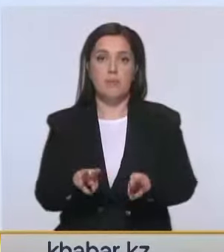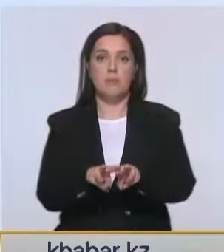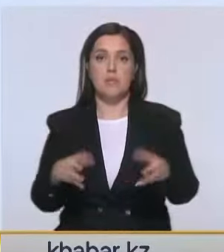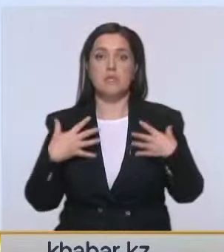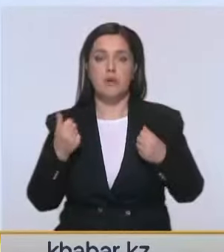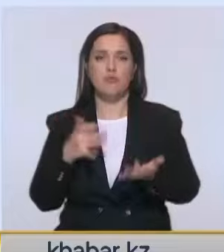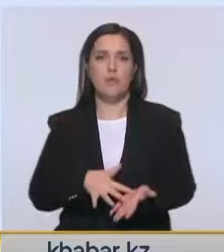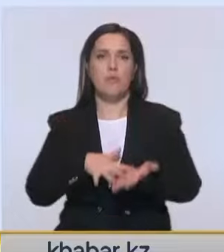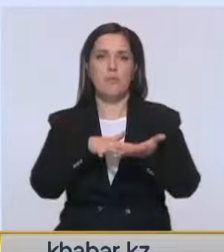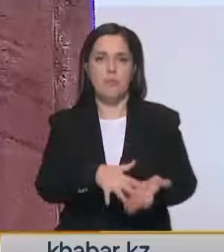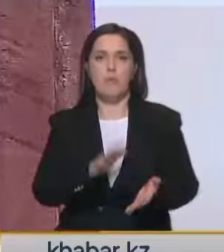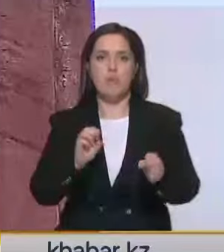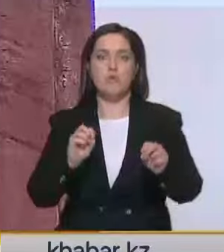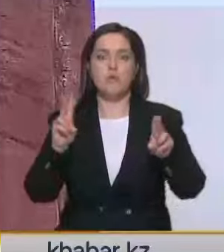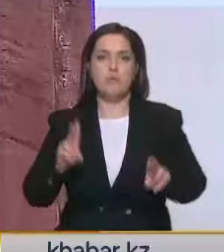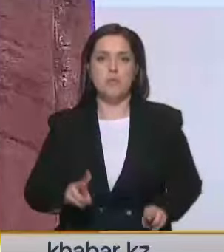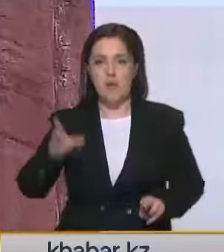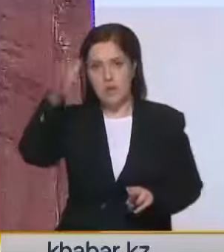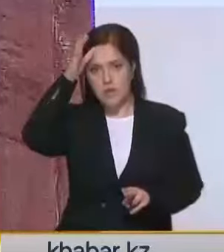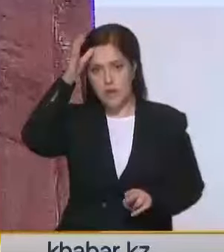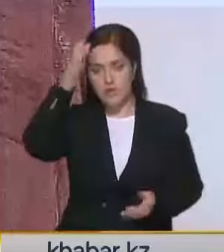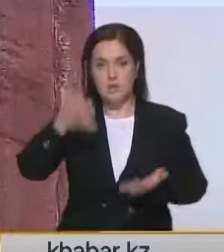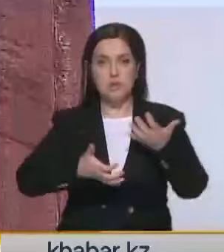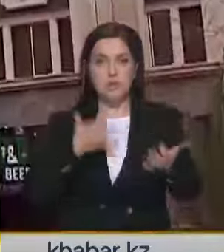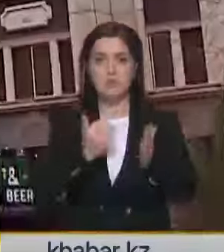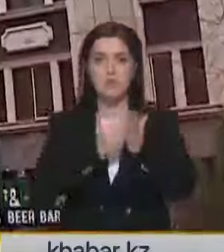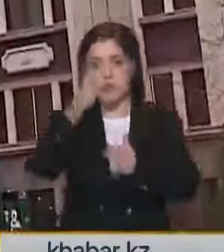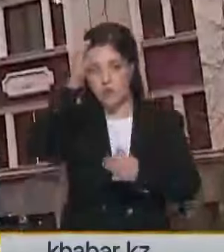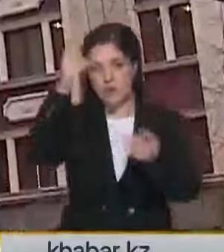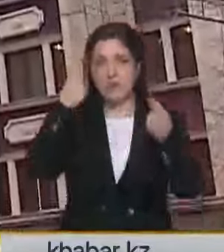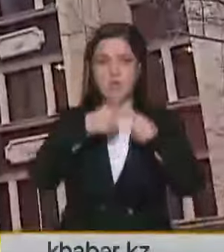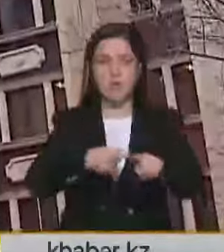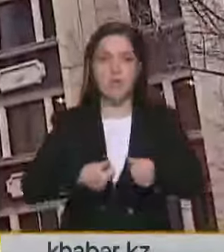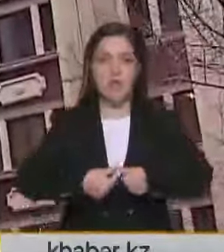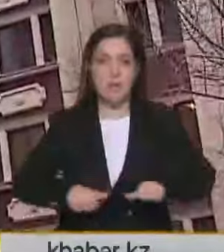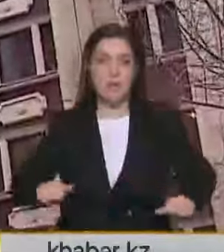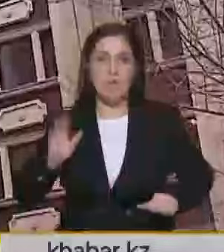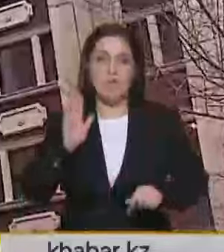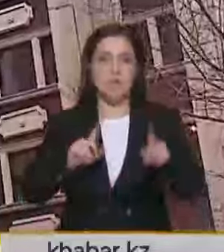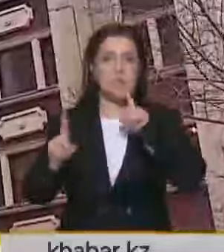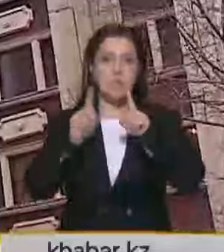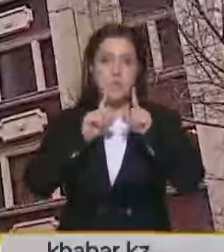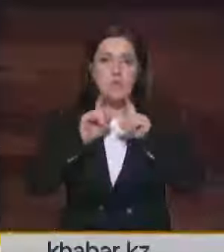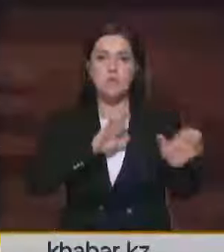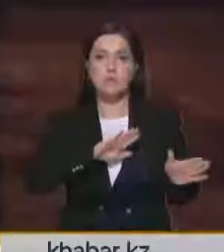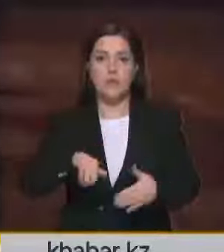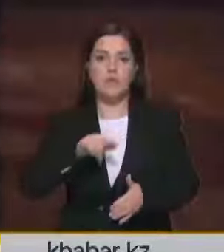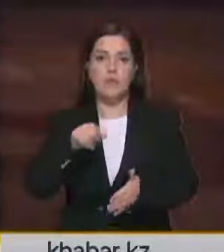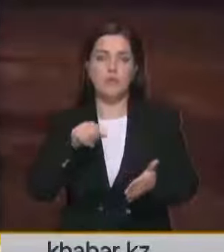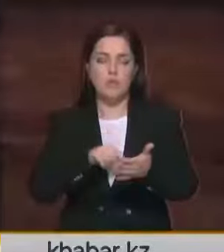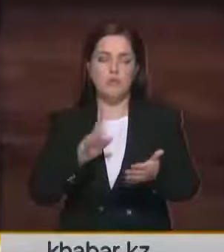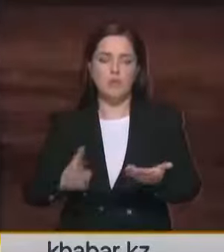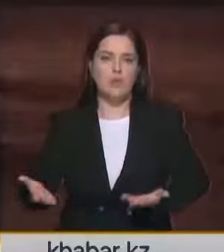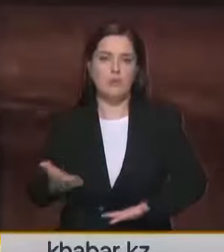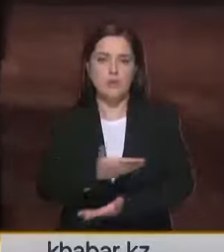подал заявку на проведение специального научного исследования. Теперь Высшей научно-технической комиссии предстоит провести заседание и уже затем